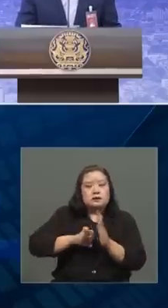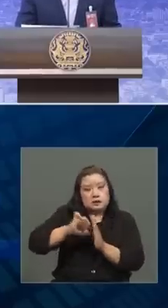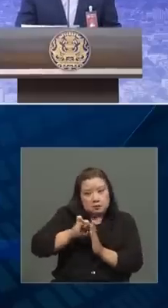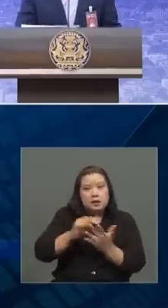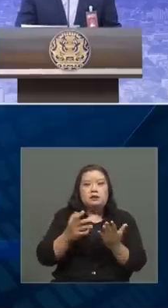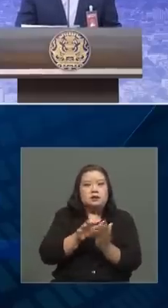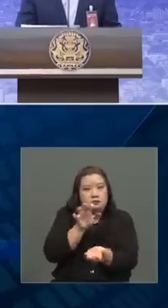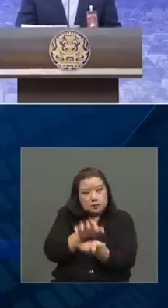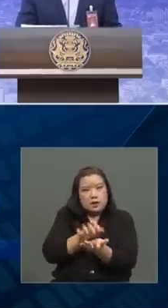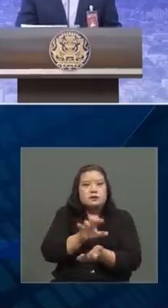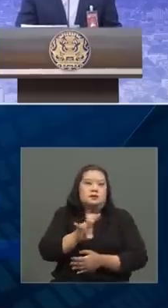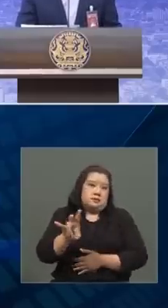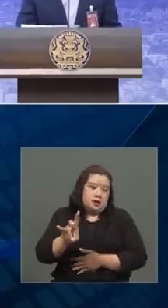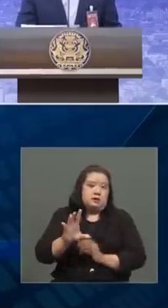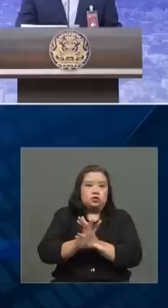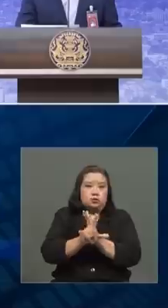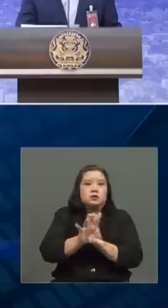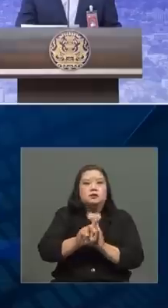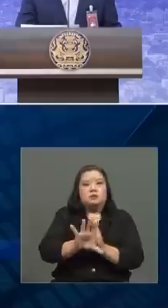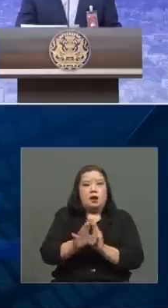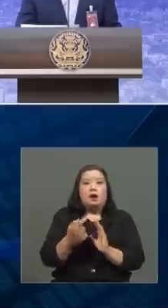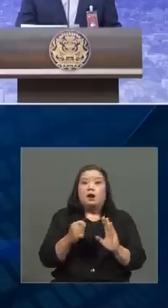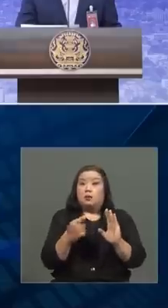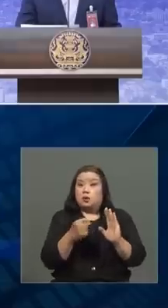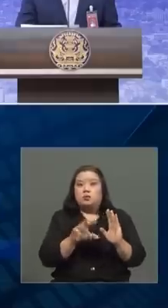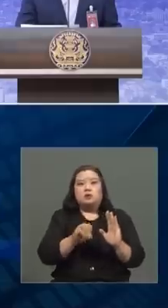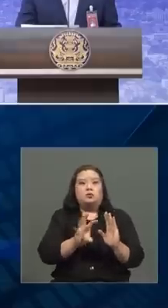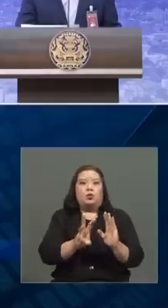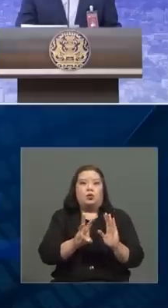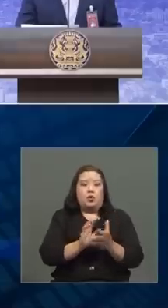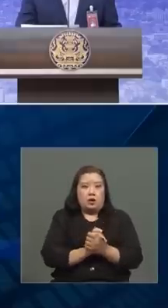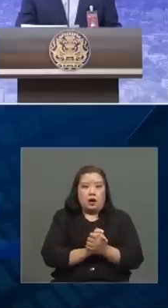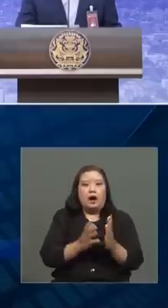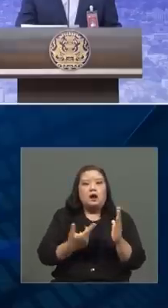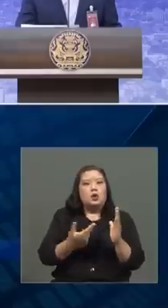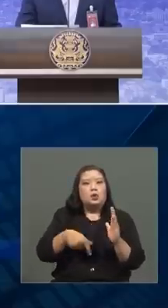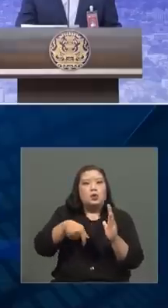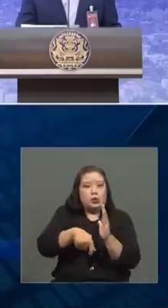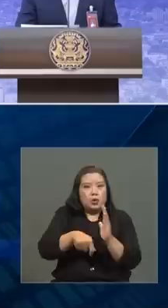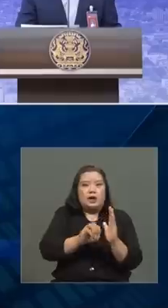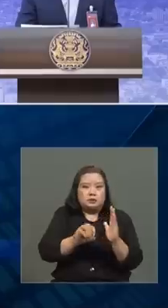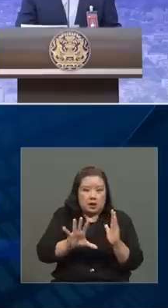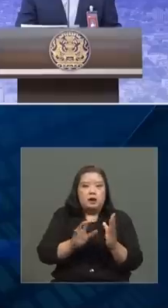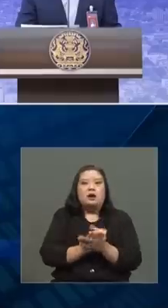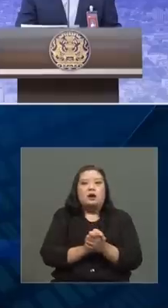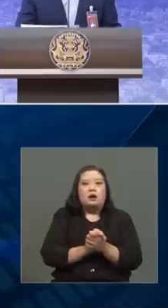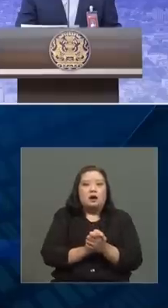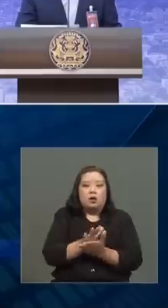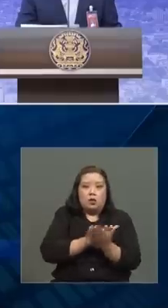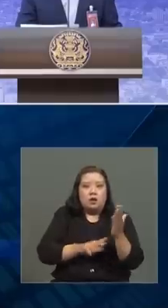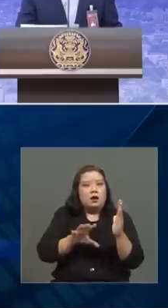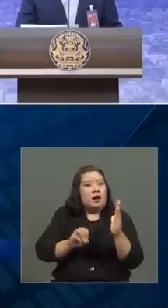สมุทรปราการ 77ชลบุรี 75ปทุมธานี 56นครศรีธรรมราช 55นครราชสีมา